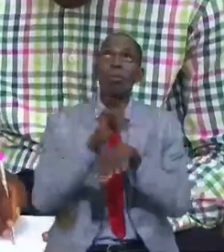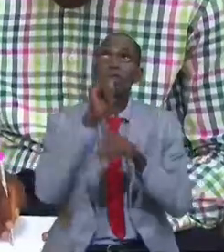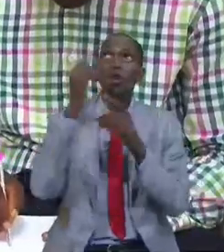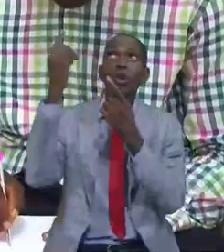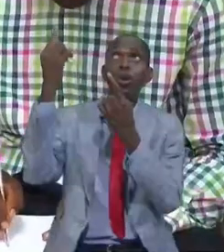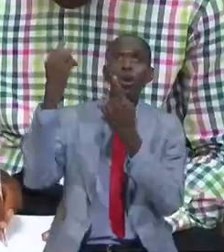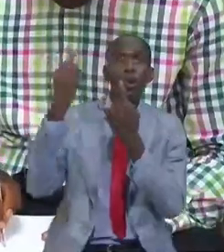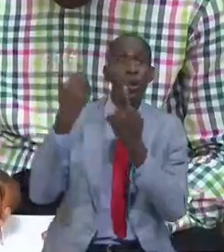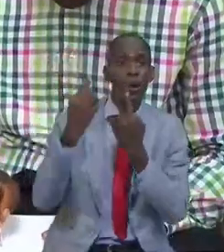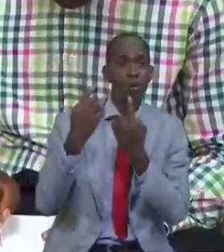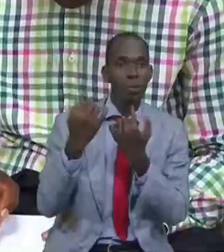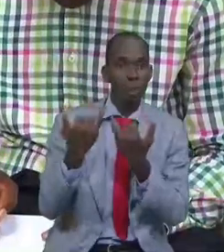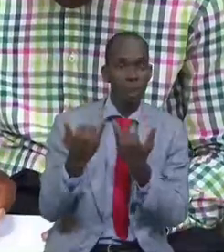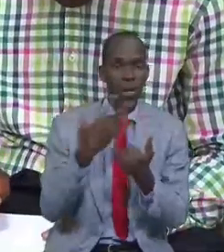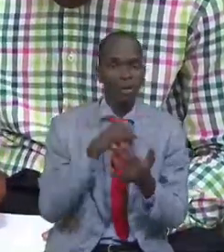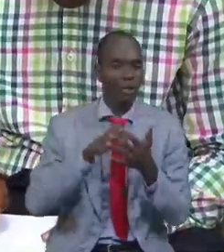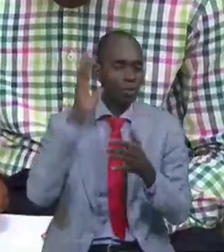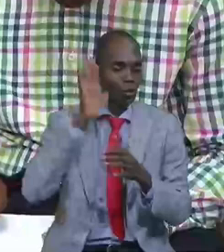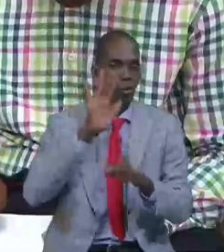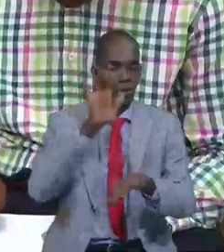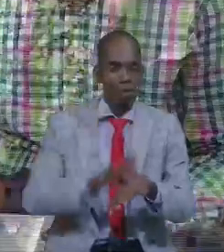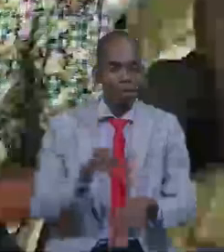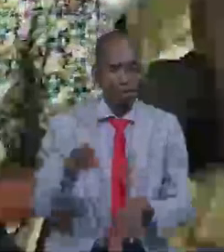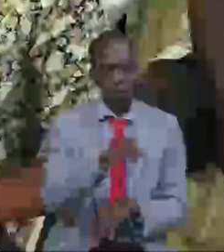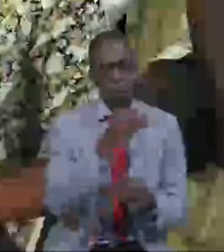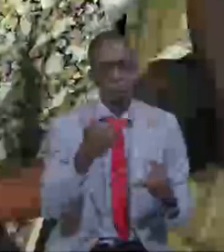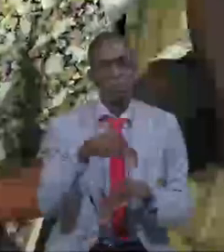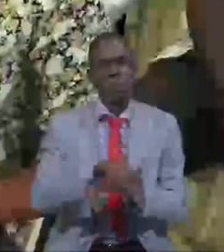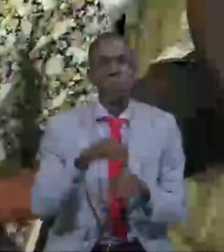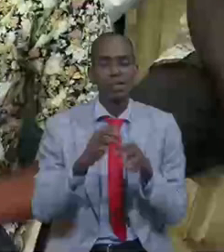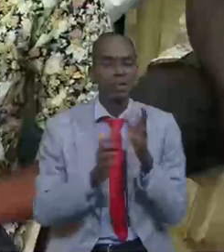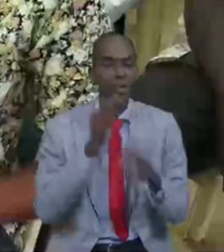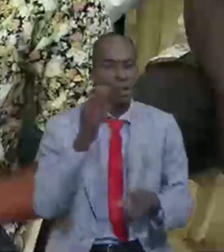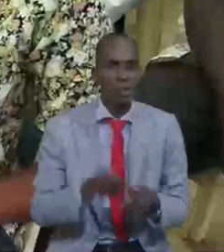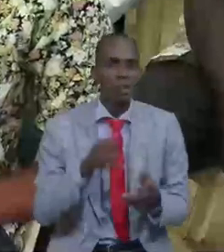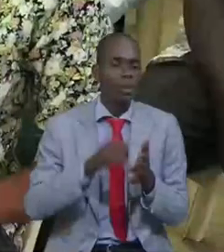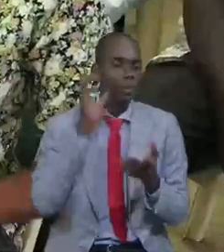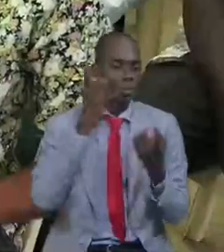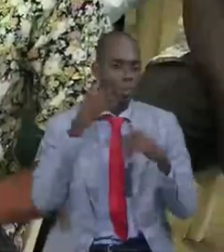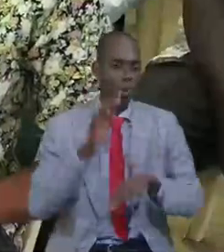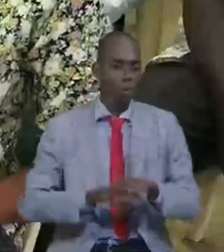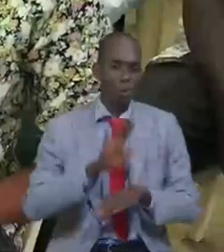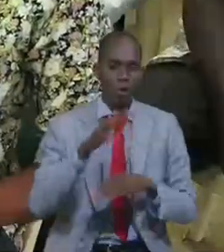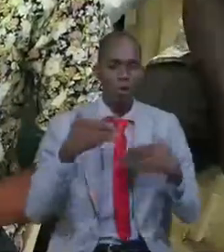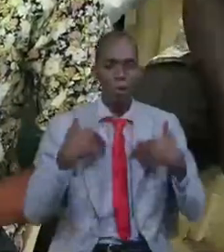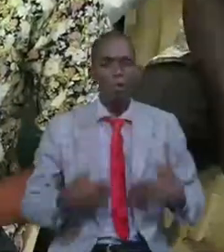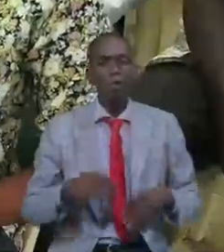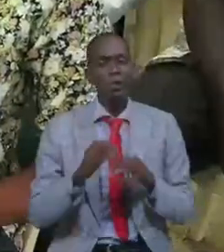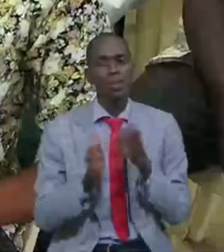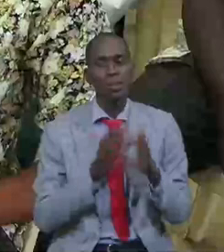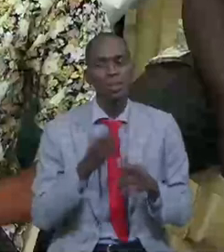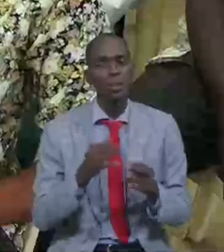il va atterrir à ta porte. Et ils vont atterrir sur ton corps. Ils vont atterrir sur ton âme.